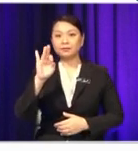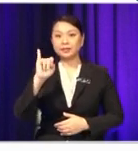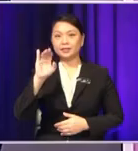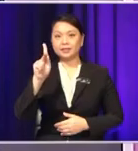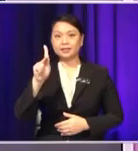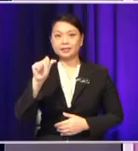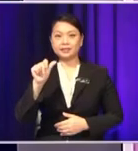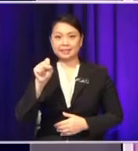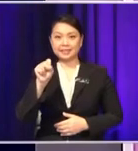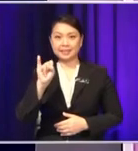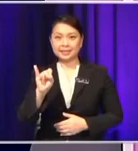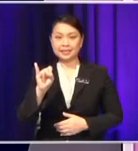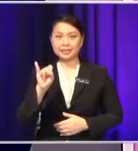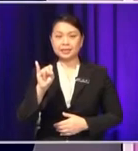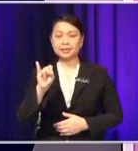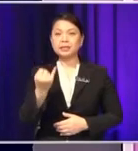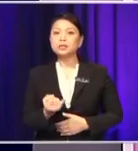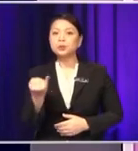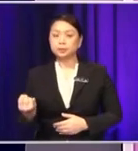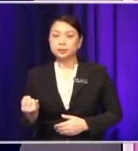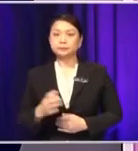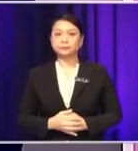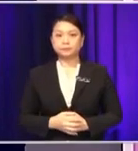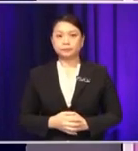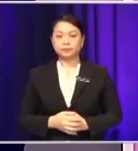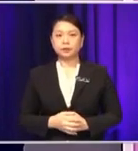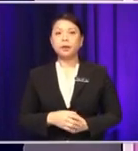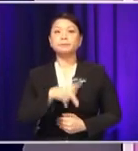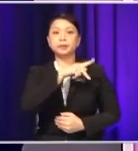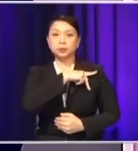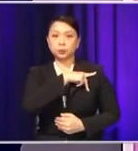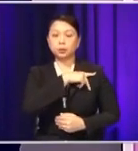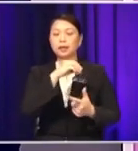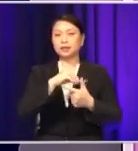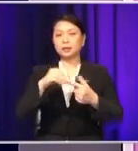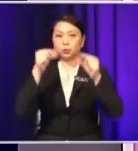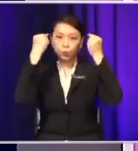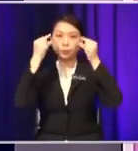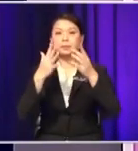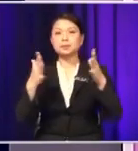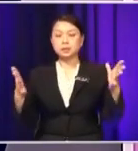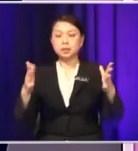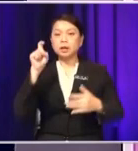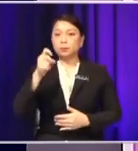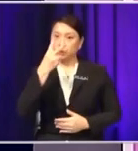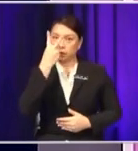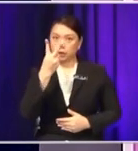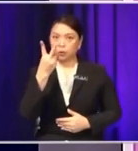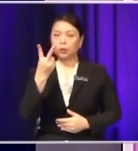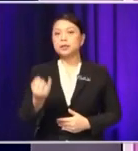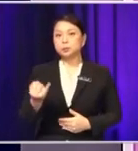dari segi dengan arahan daripada guru besar atau pengetua, sekolah dikenakan untuk melihat sama ada instrumen yang dimuat turun